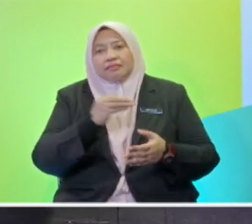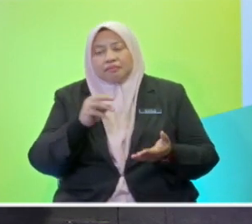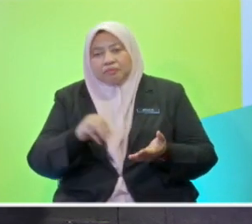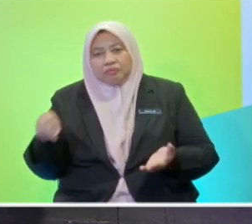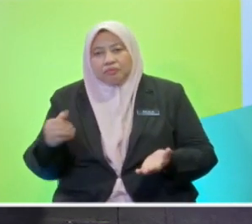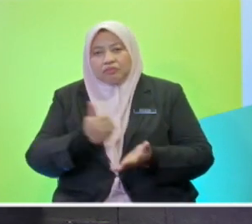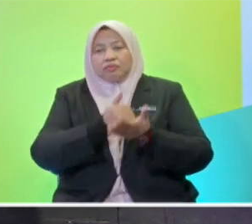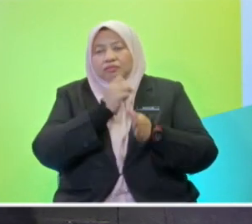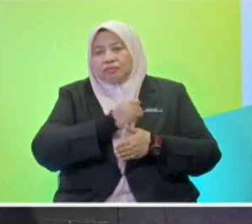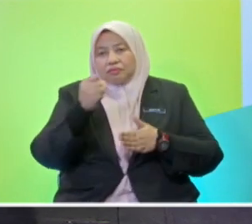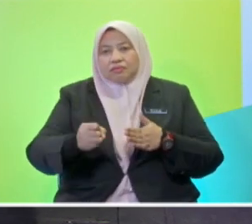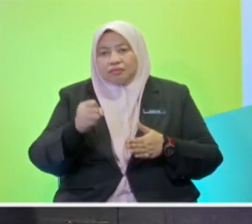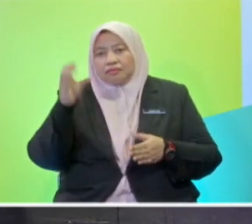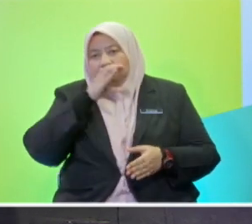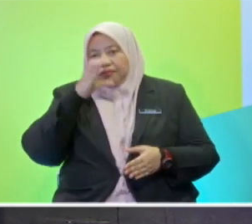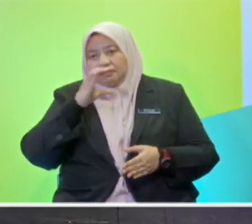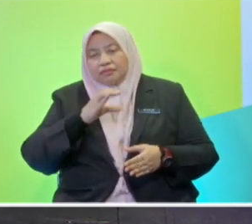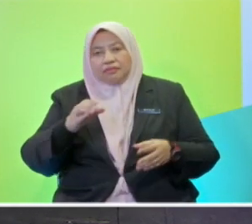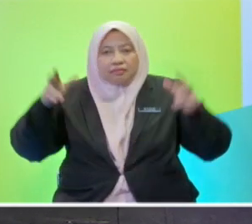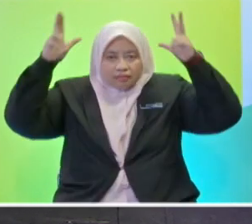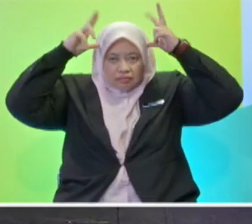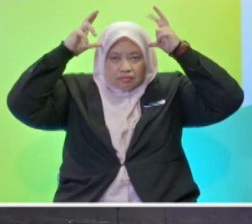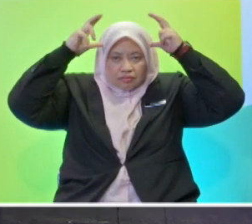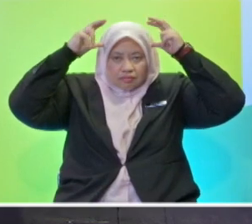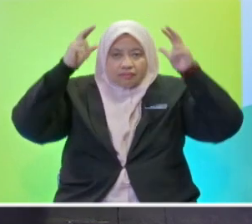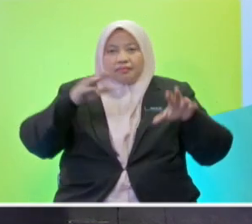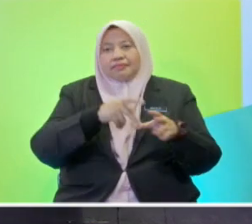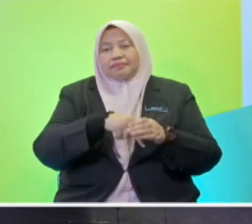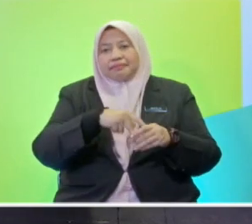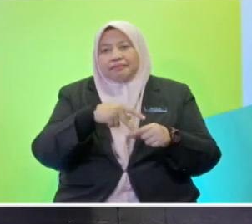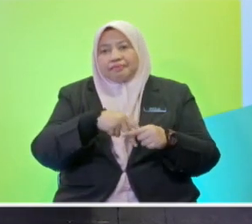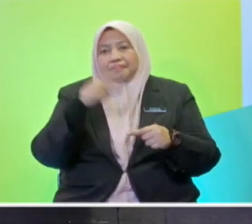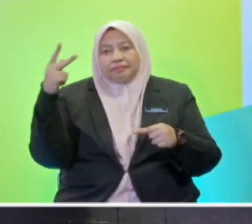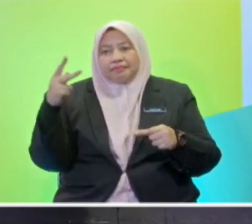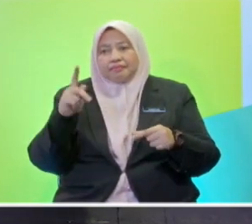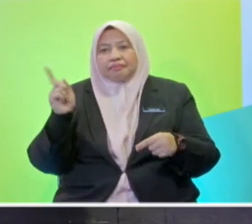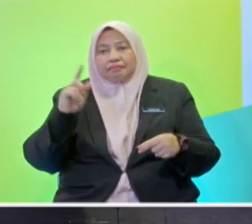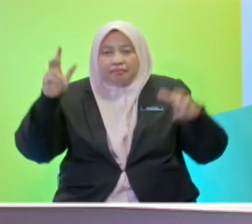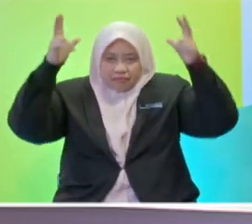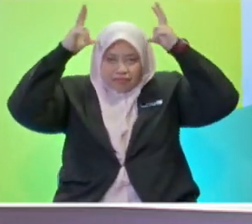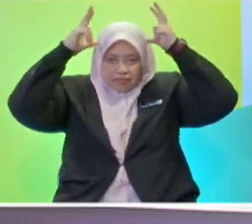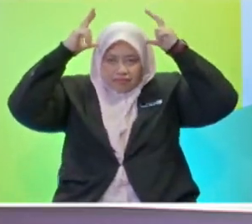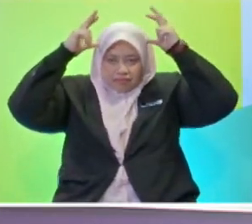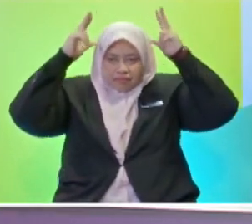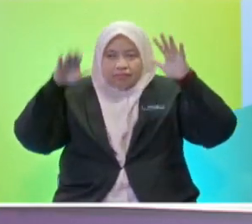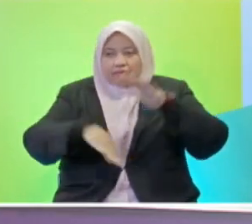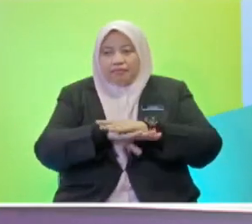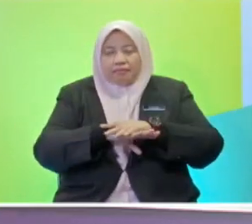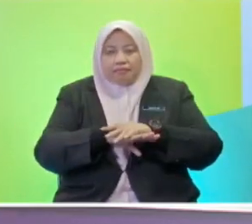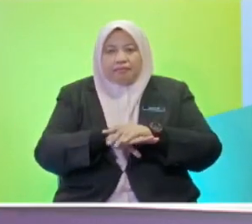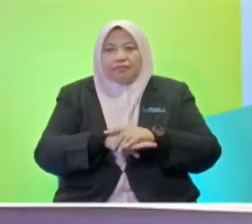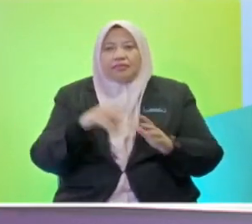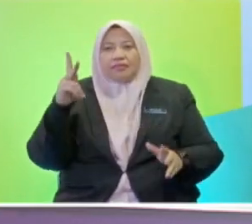di perkataan kuda padi Oke Jom kawan-kawan mana kuda cepat di bawah oke